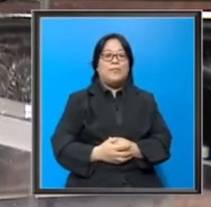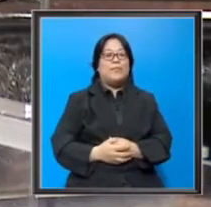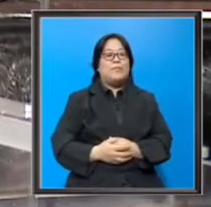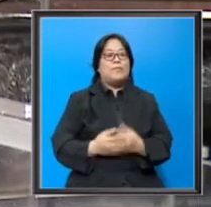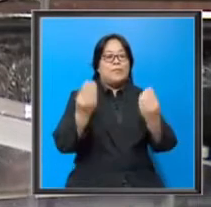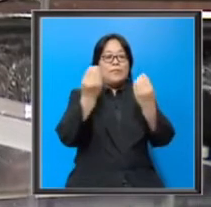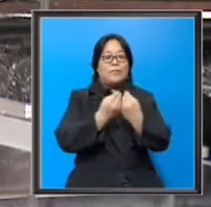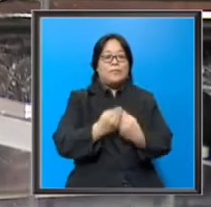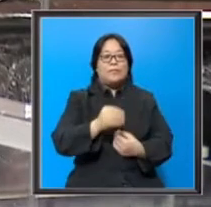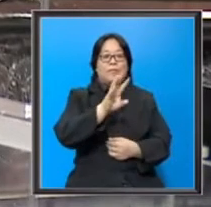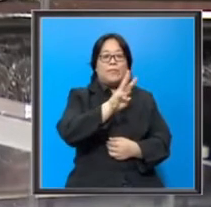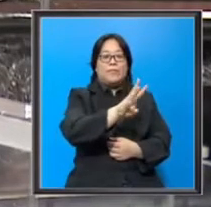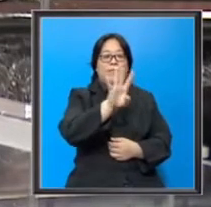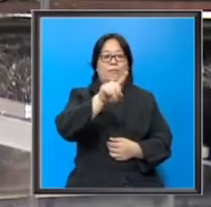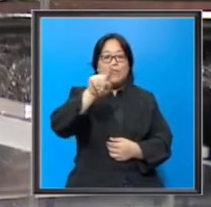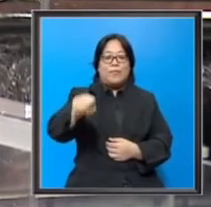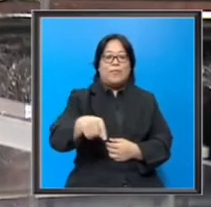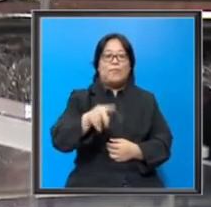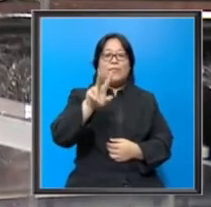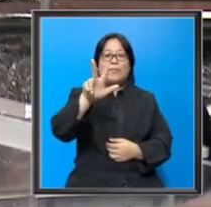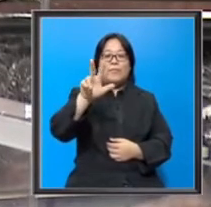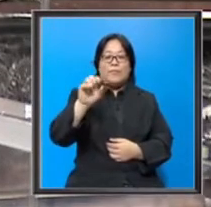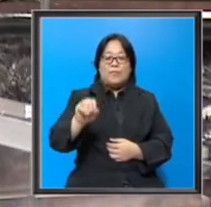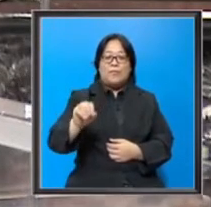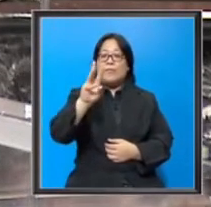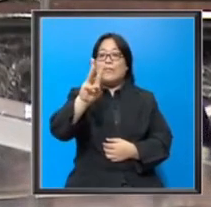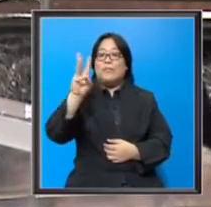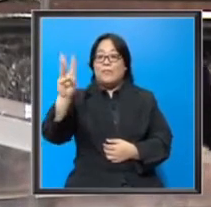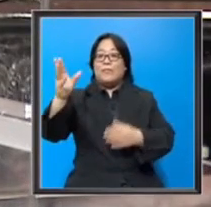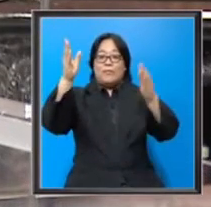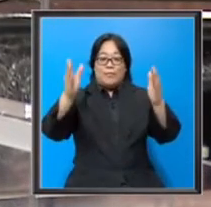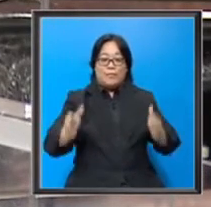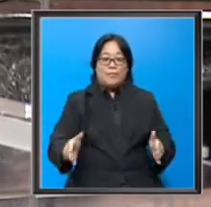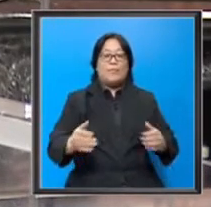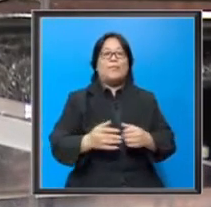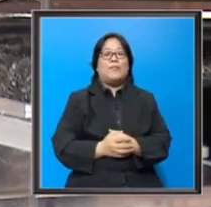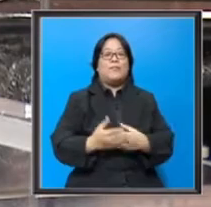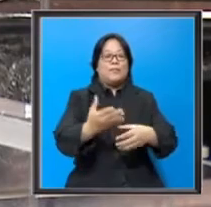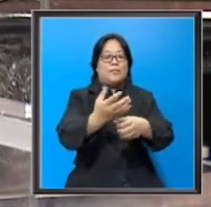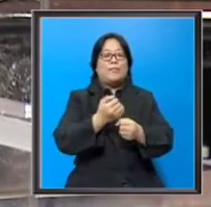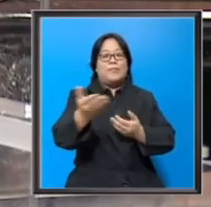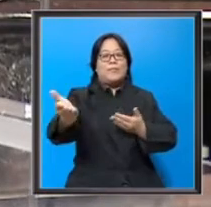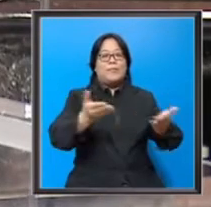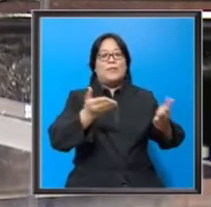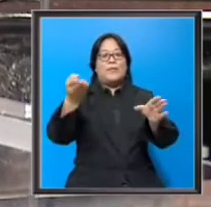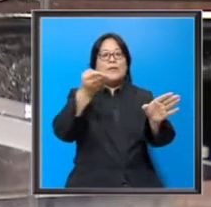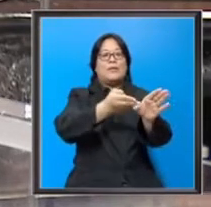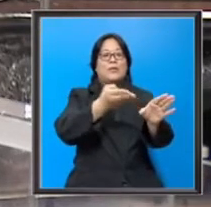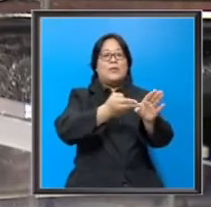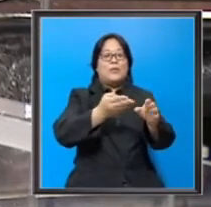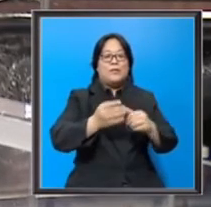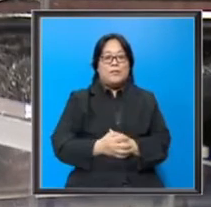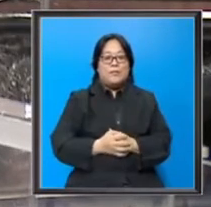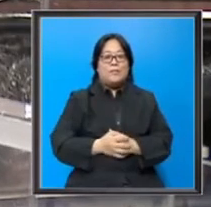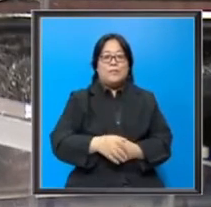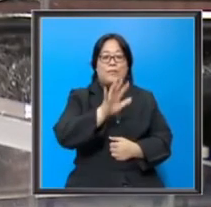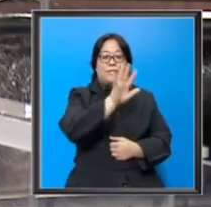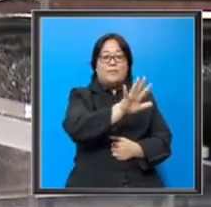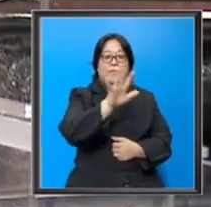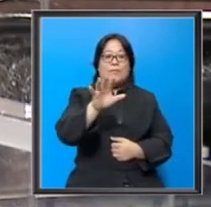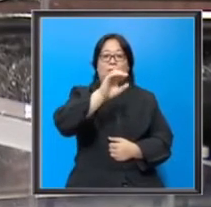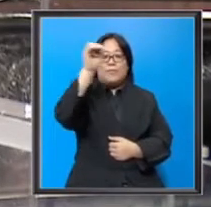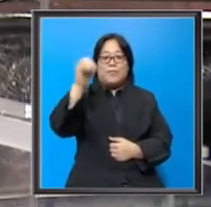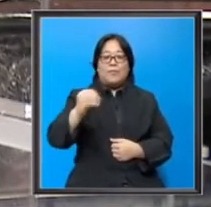selama 60 4366 orang mendapatkan petis materi psikologi yaitu 55